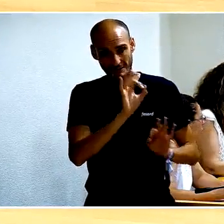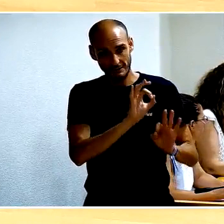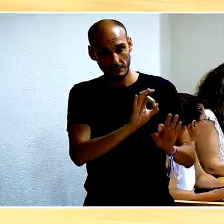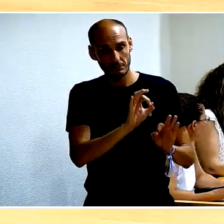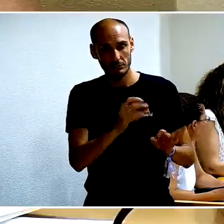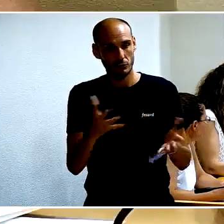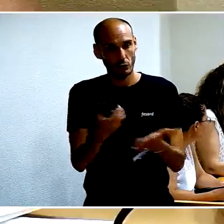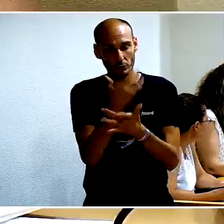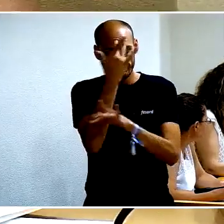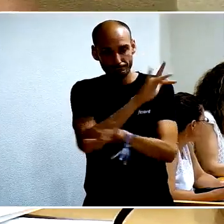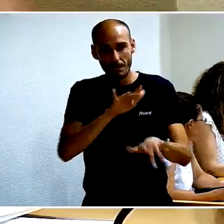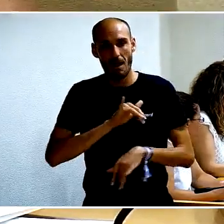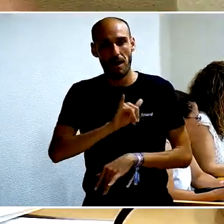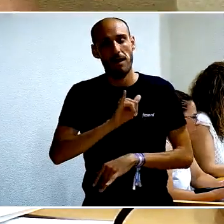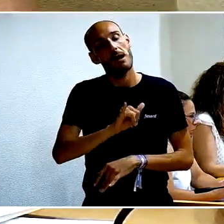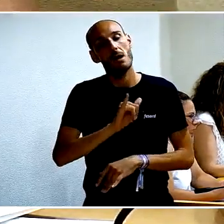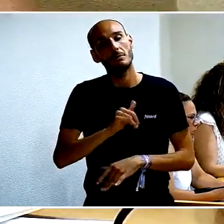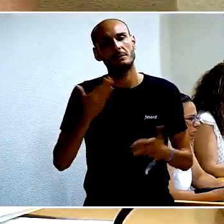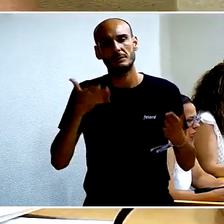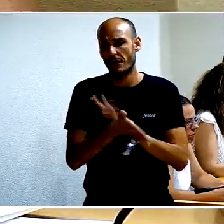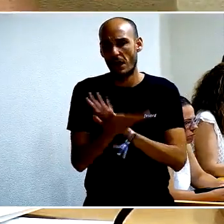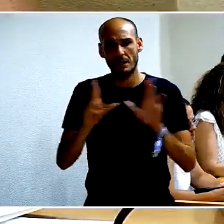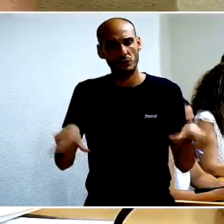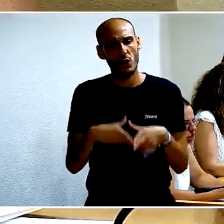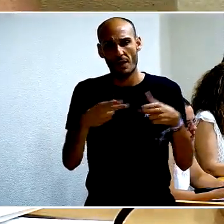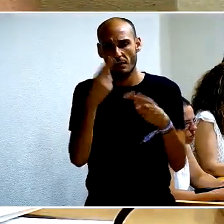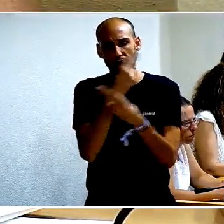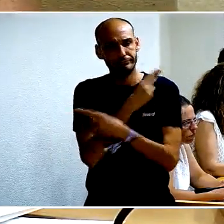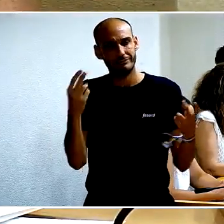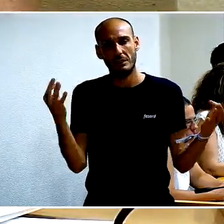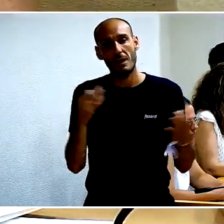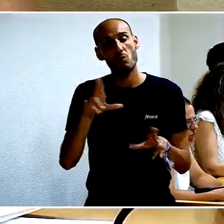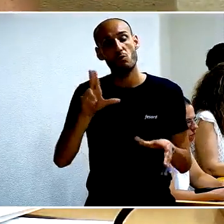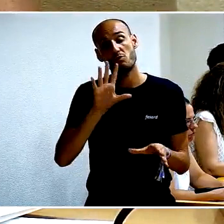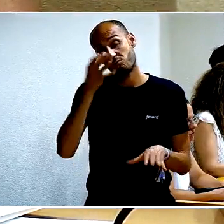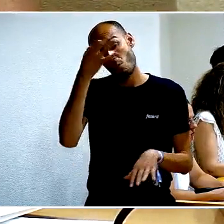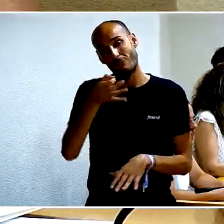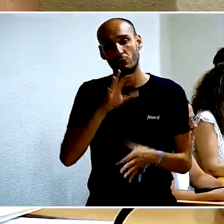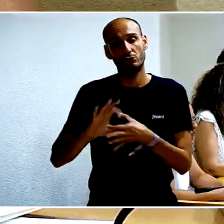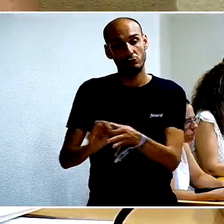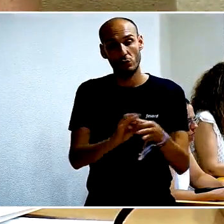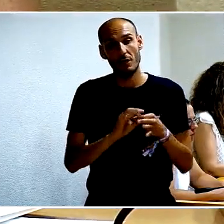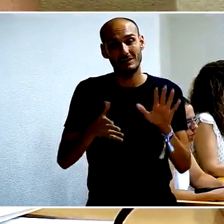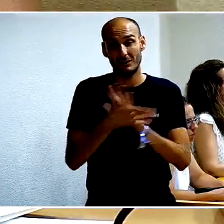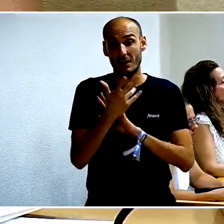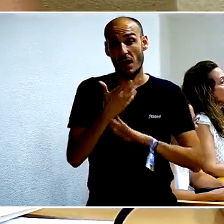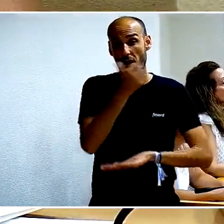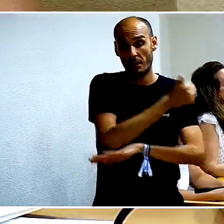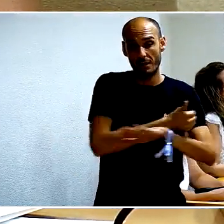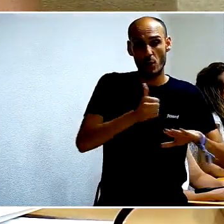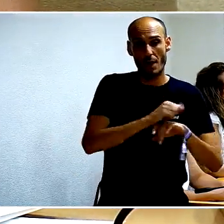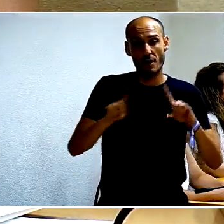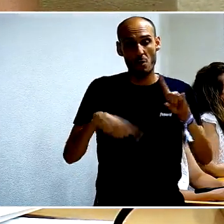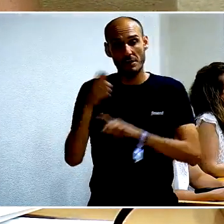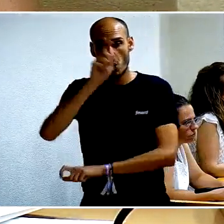que la societat valenciana ha demostrat que som un poble solidari, on la resposta tan ciutadana com de les diferents